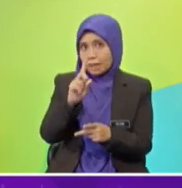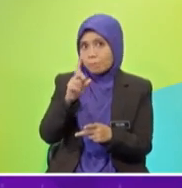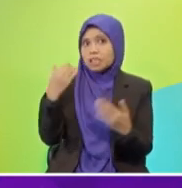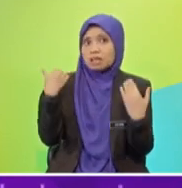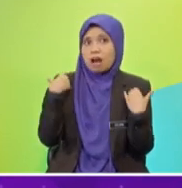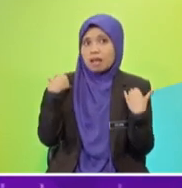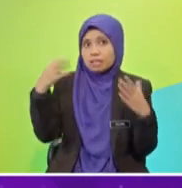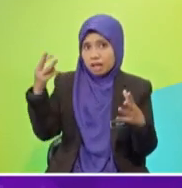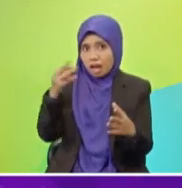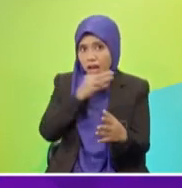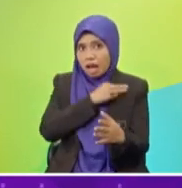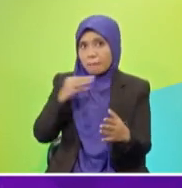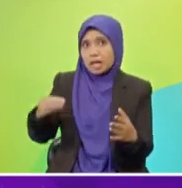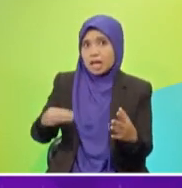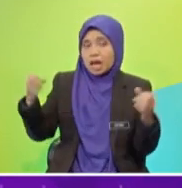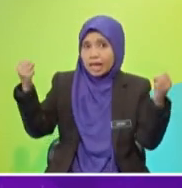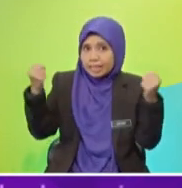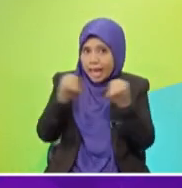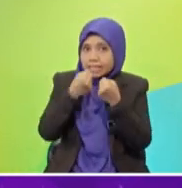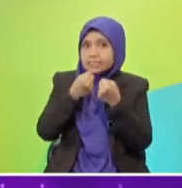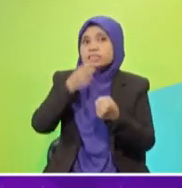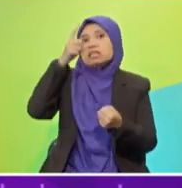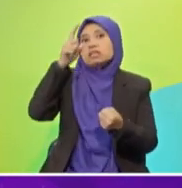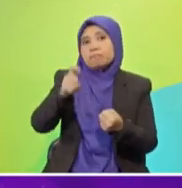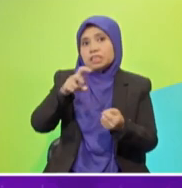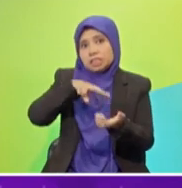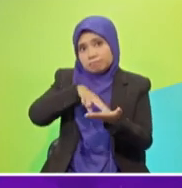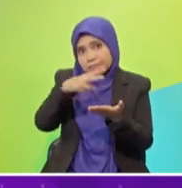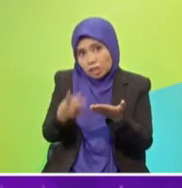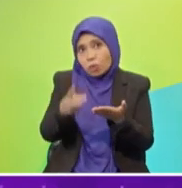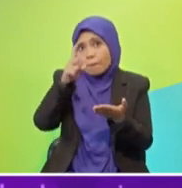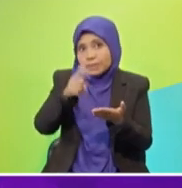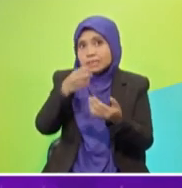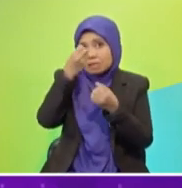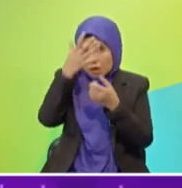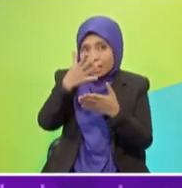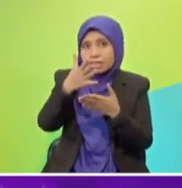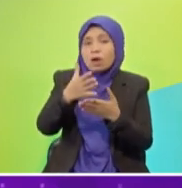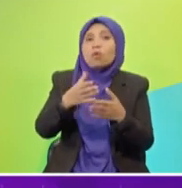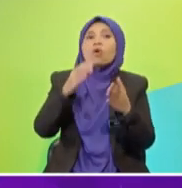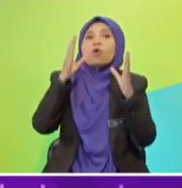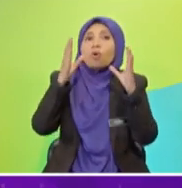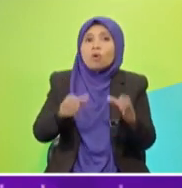pertama karena ulurkan bantuan Lepas tuh kita perlu beritahu orang yang lebih dewasa dan